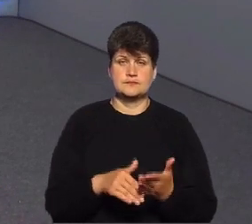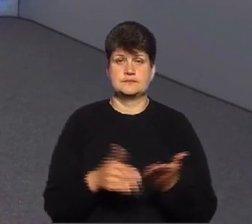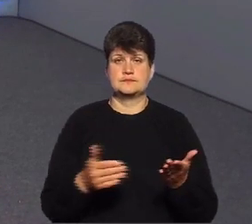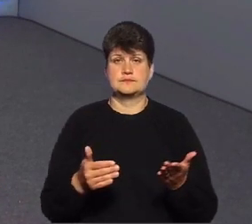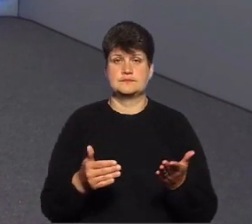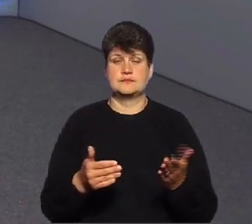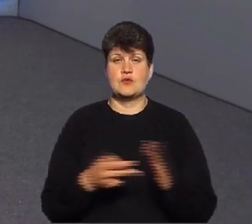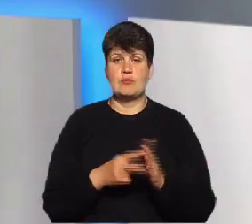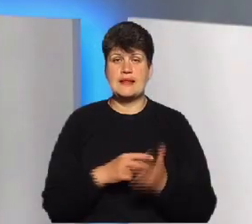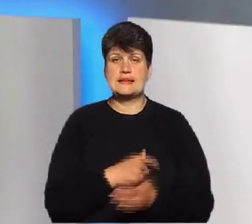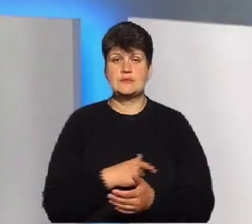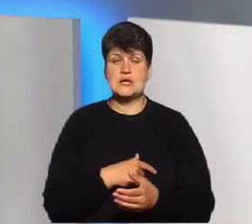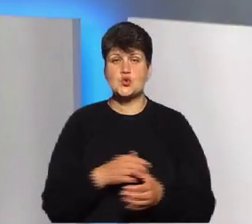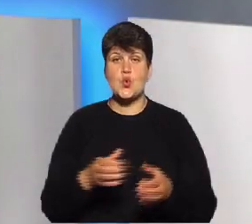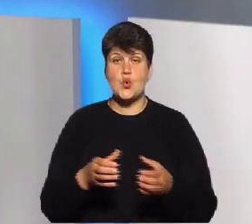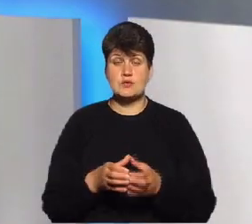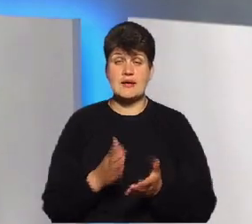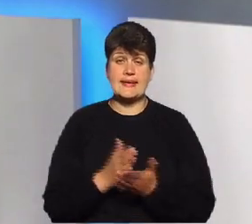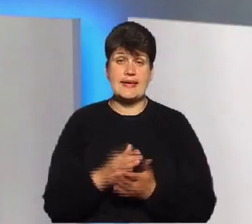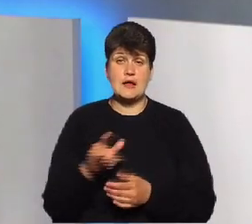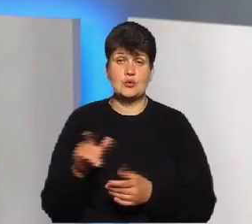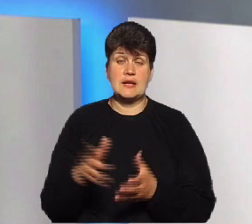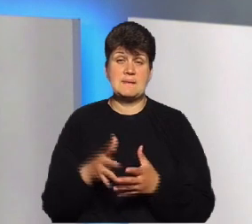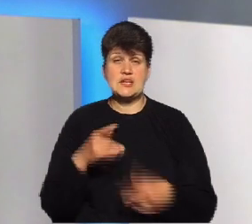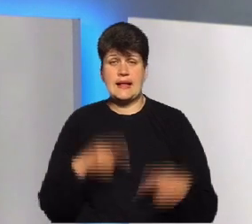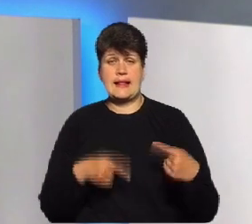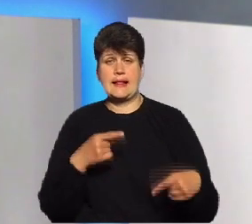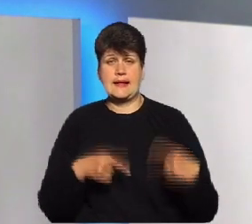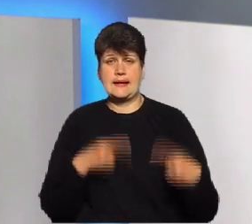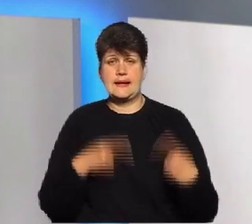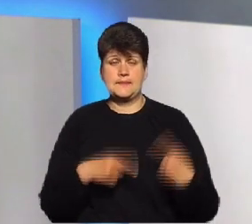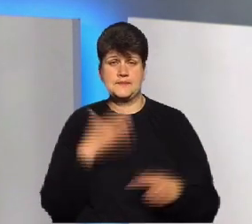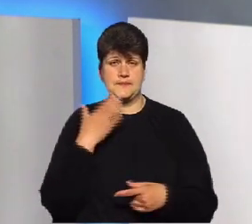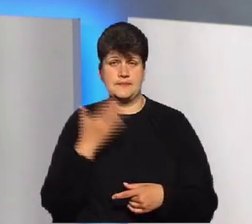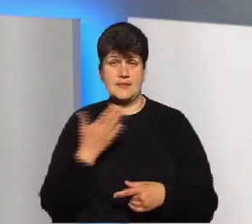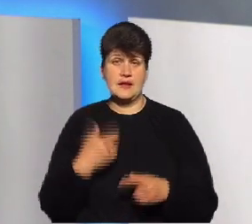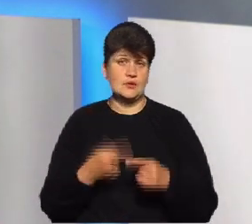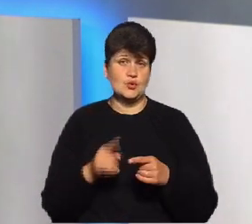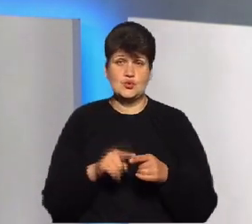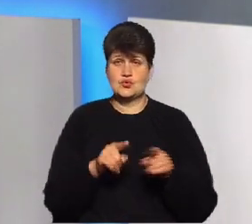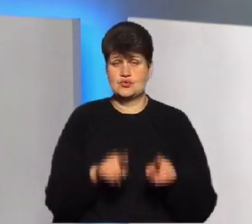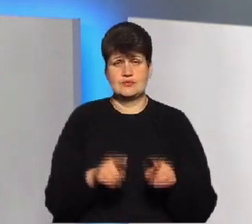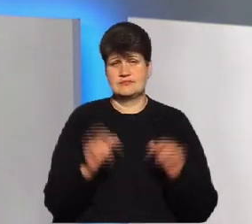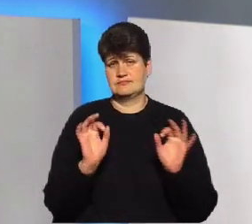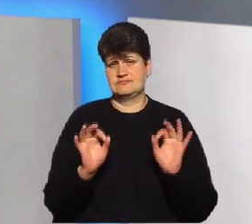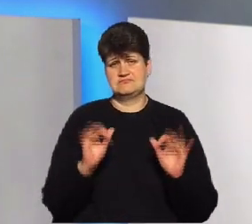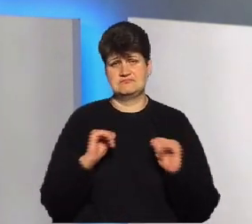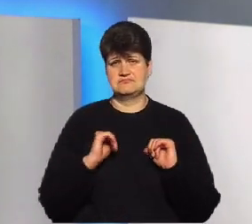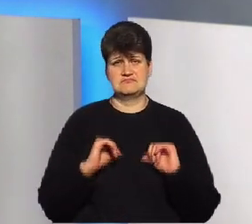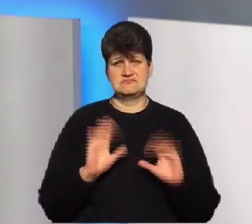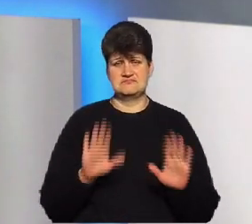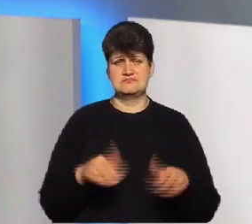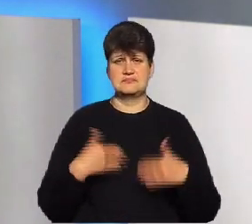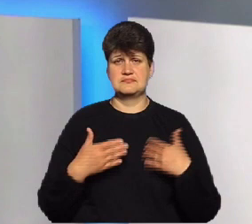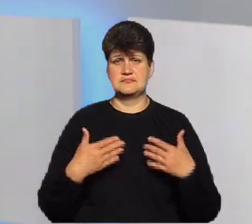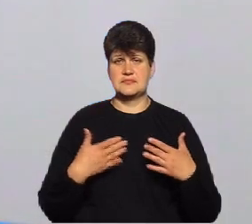депутатського корпусу. Є люди, які більше критикують і критично ставляться. Я також до цього, ну, більш нормально відношуся, тому що це мотивує